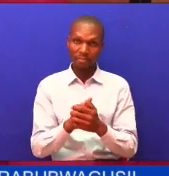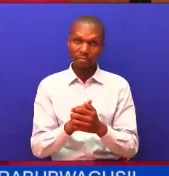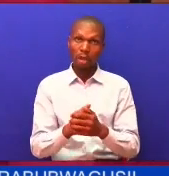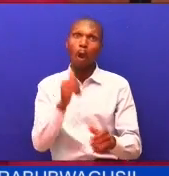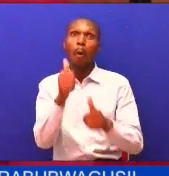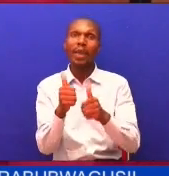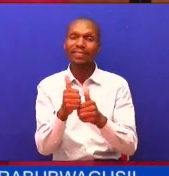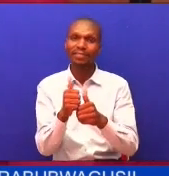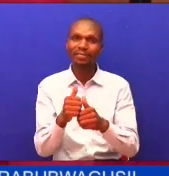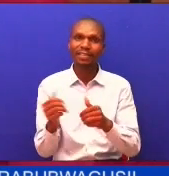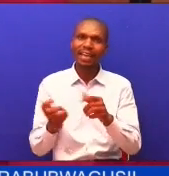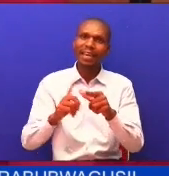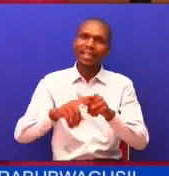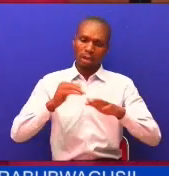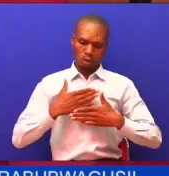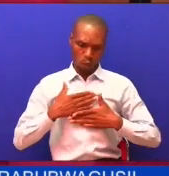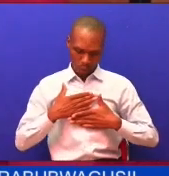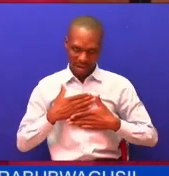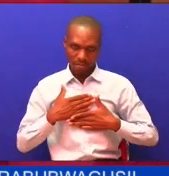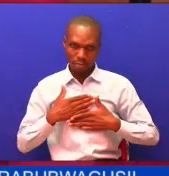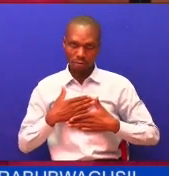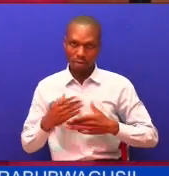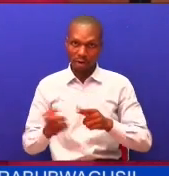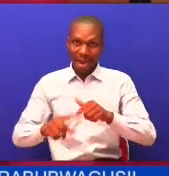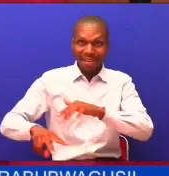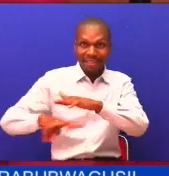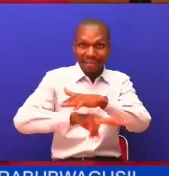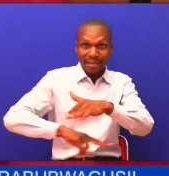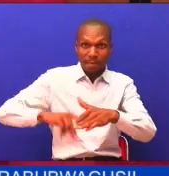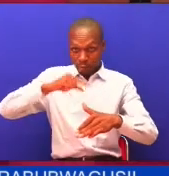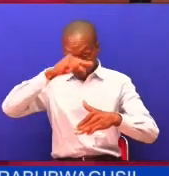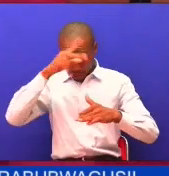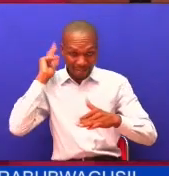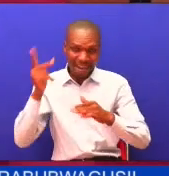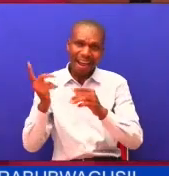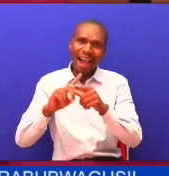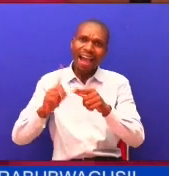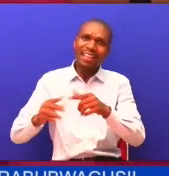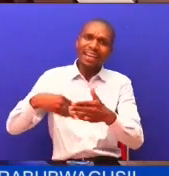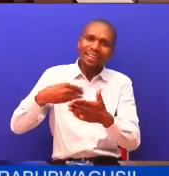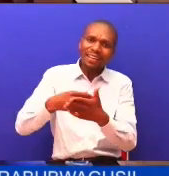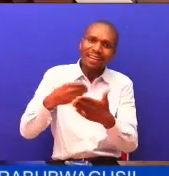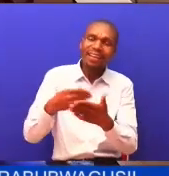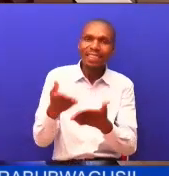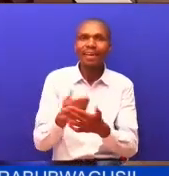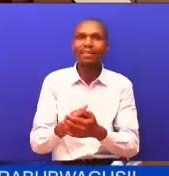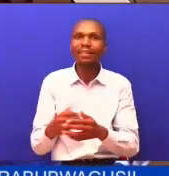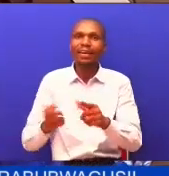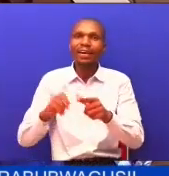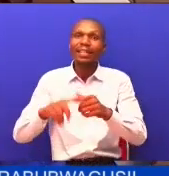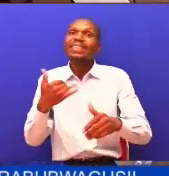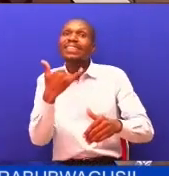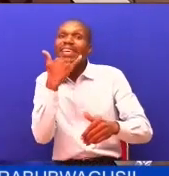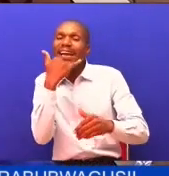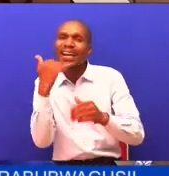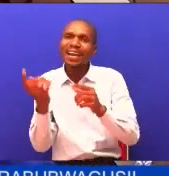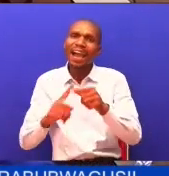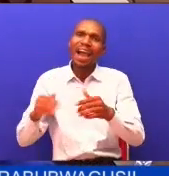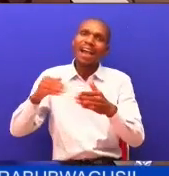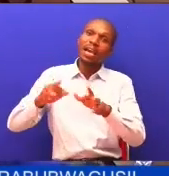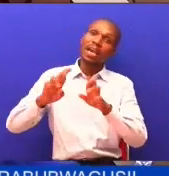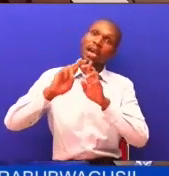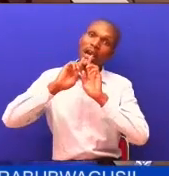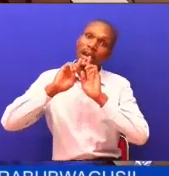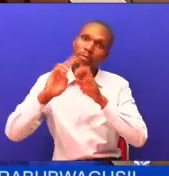which His Excellency Dr. Robert Nsare Monda calls a small fee. Imeyama mochayo Dr. Monda ni watebeka